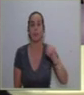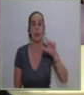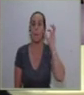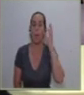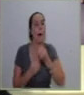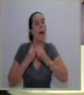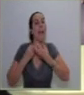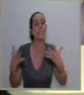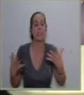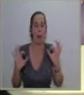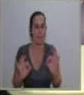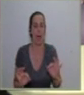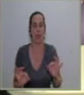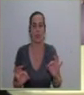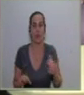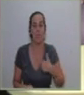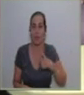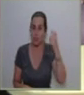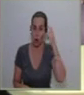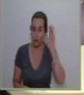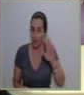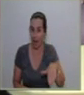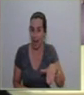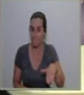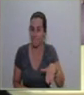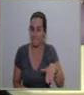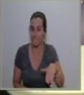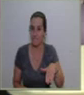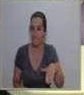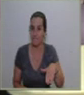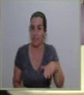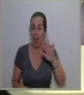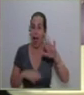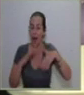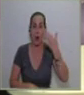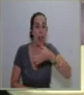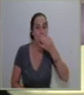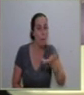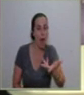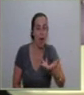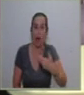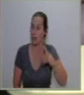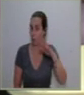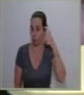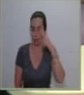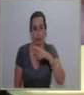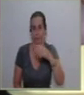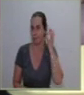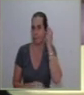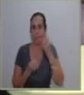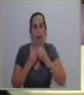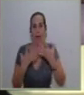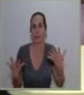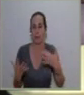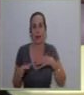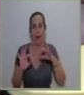בחורה מקסימה מעין כמוה. ואני חושב, אגב... ירמי, אחרי כל הנאום הזה... אני גם חושב שהיא מקסימה. כן, אז האמת